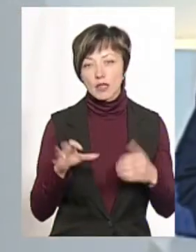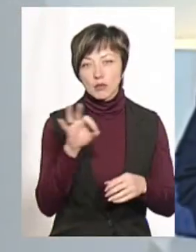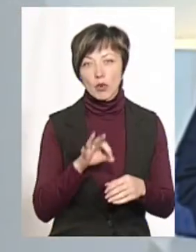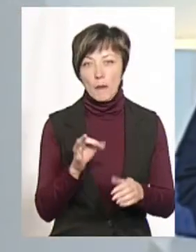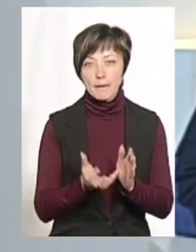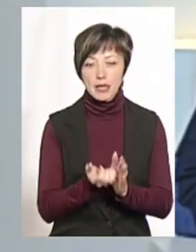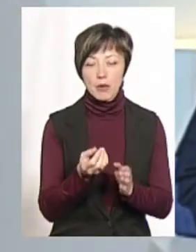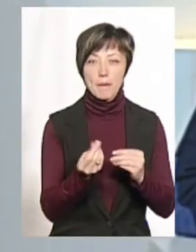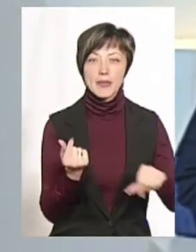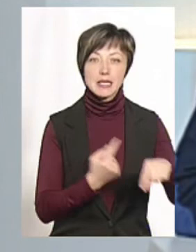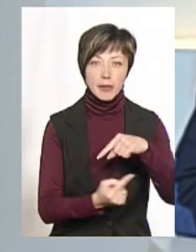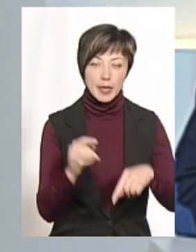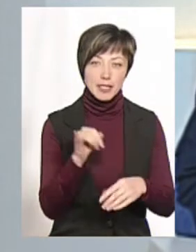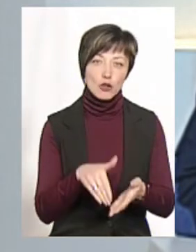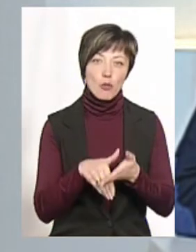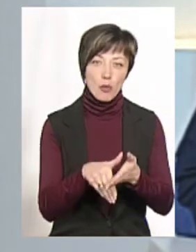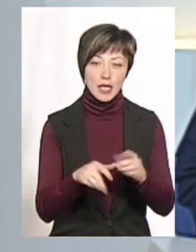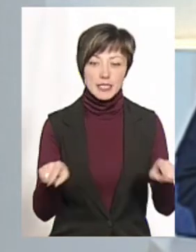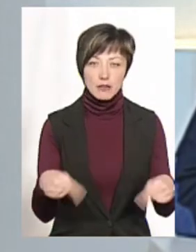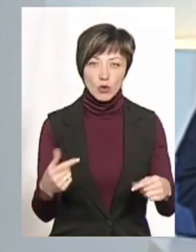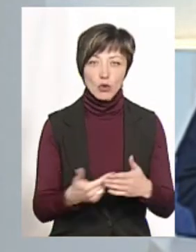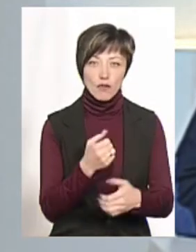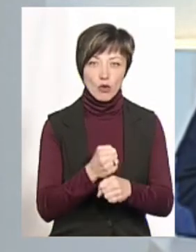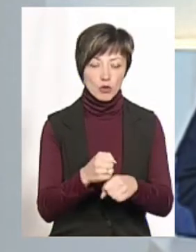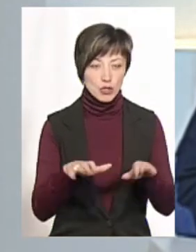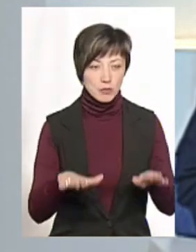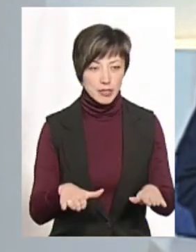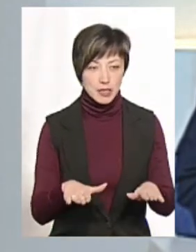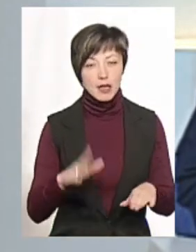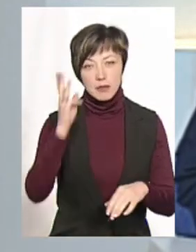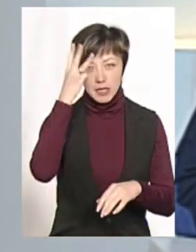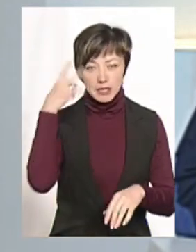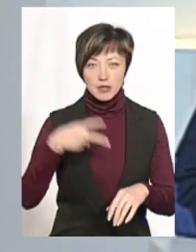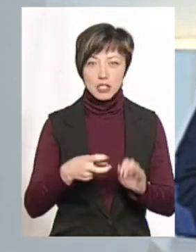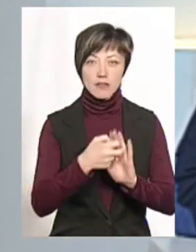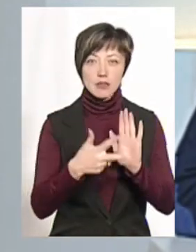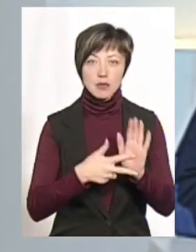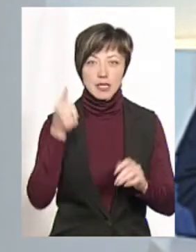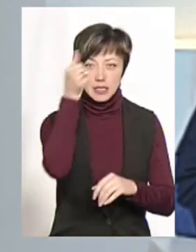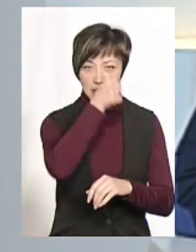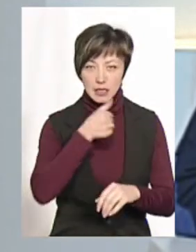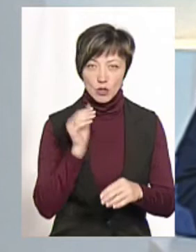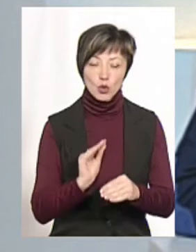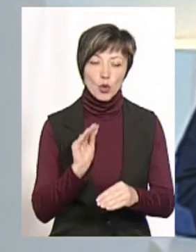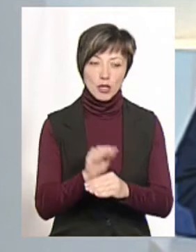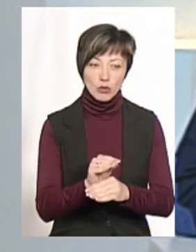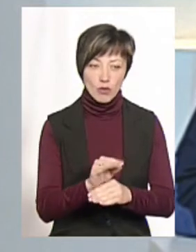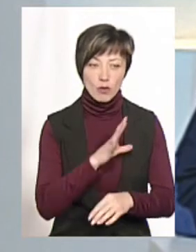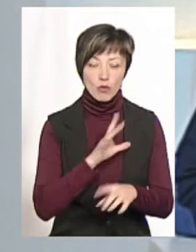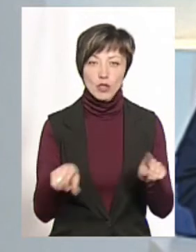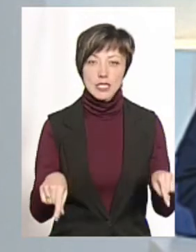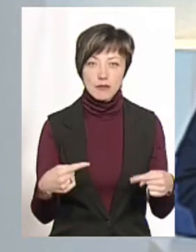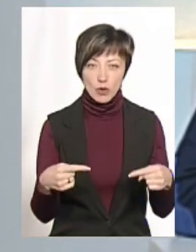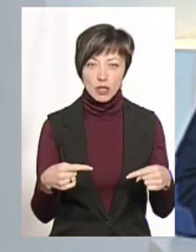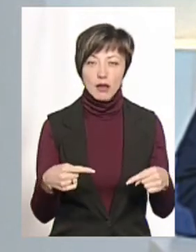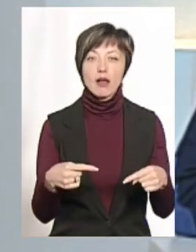про підтримку підприємців і допомагати у створенні нових робочих місць. В Хмельницькому за 2018 рік додатково було створено